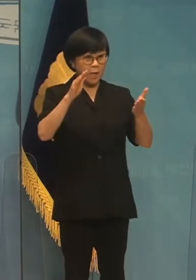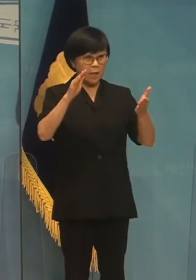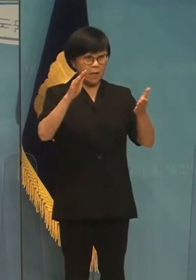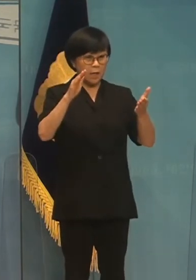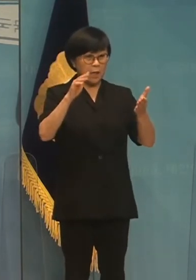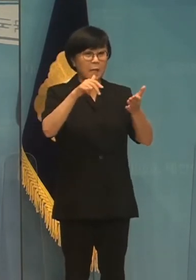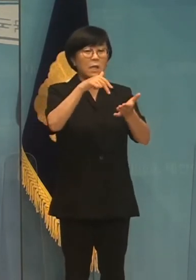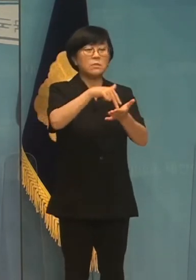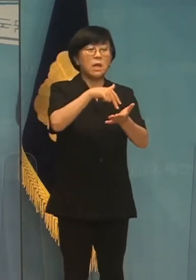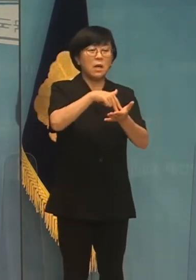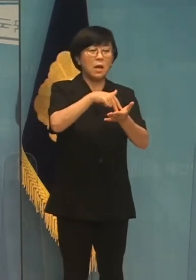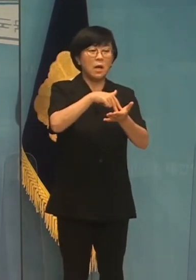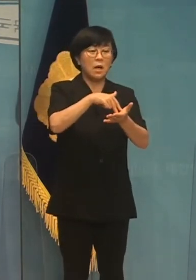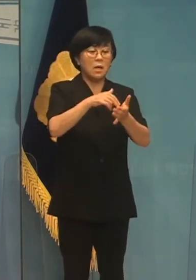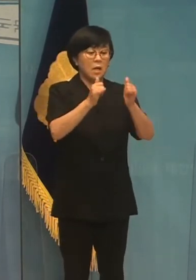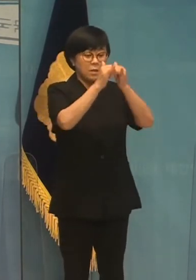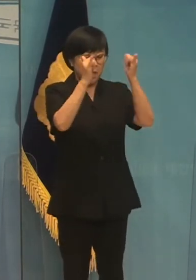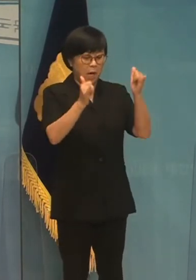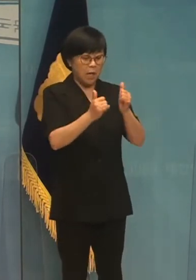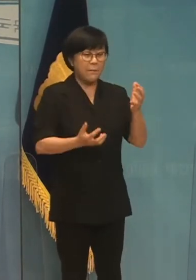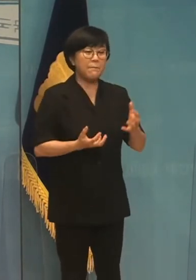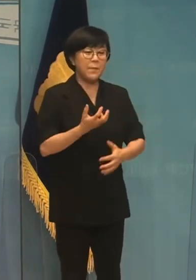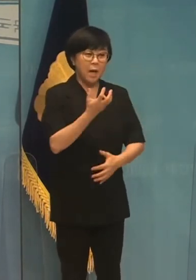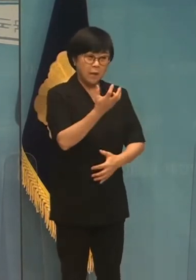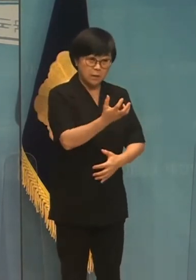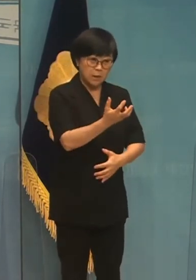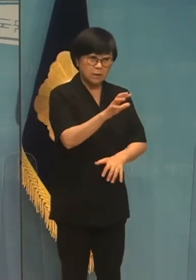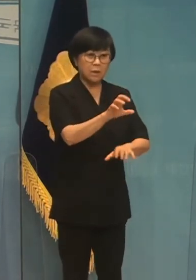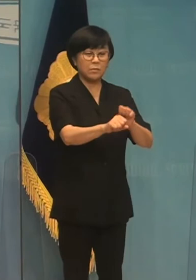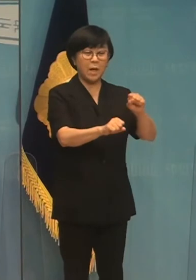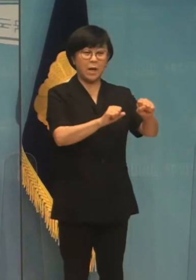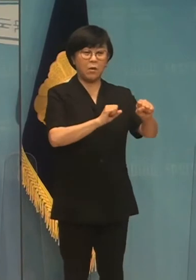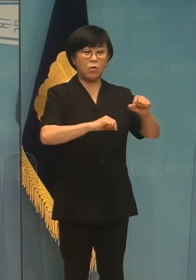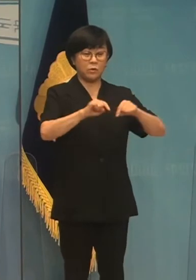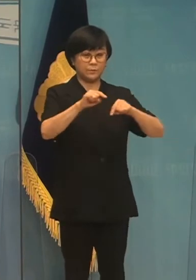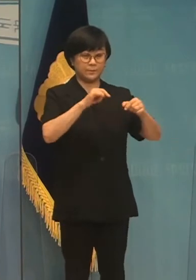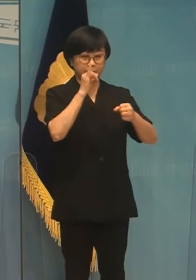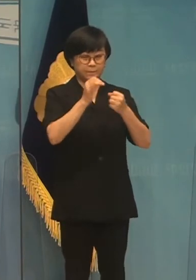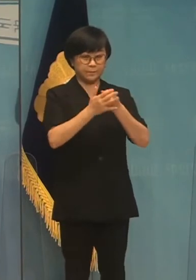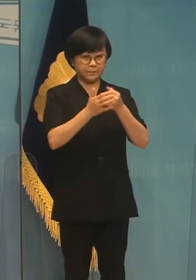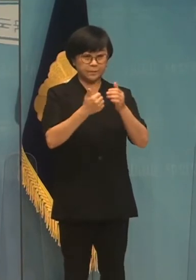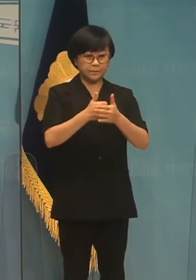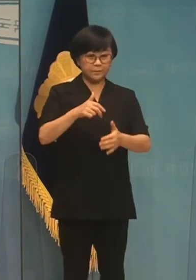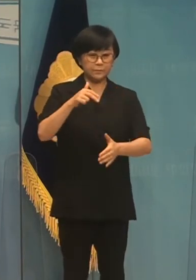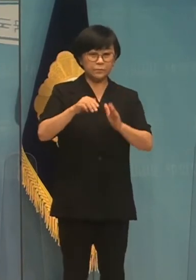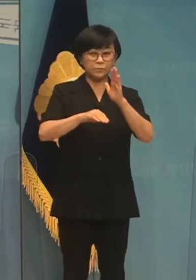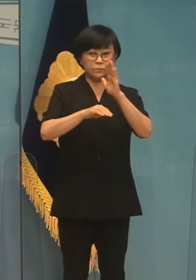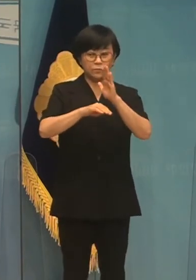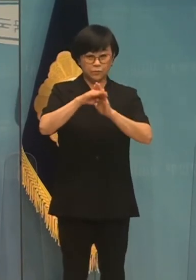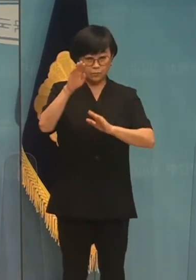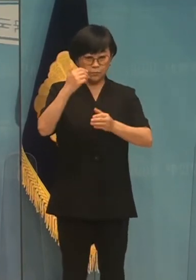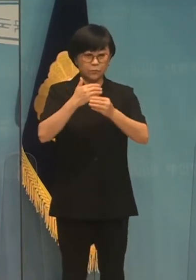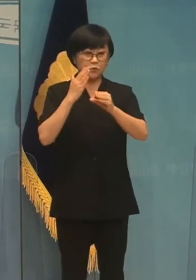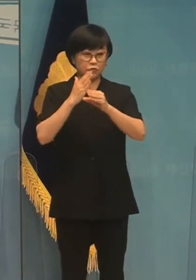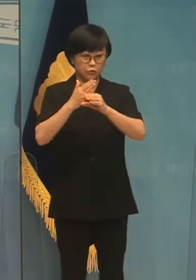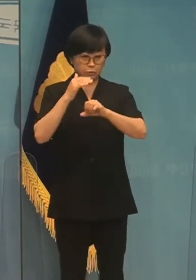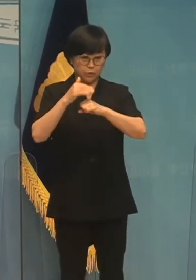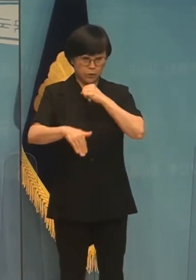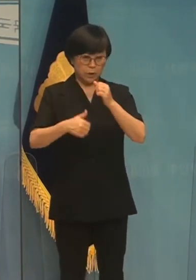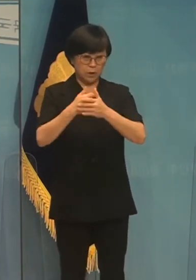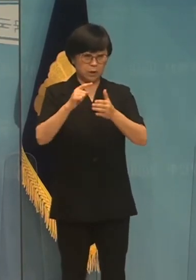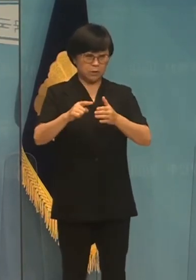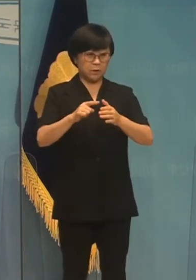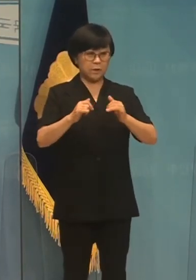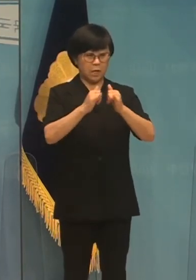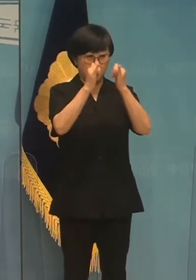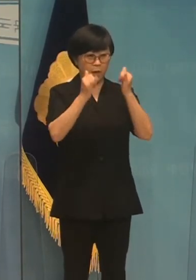어느덧 이 사회를 움직이는 주력 세대가 되었습니다. 주사파의 몸은 어느덧 사회적으로 기득권을 누리는 존재가